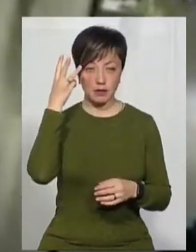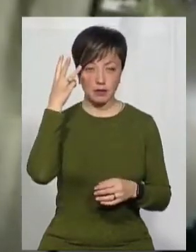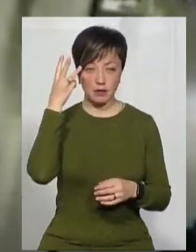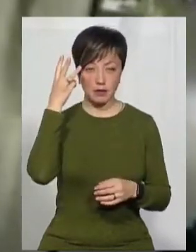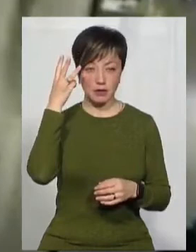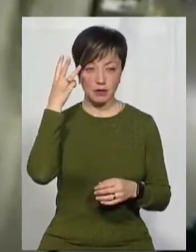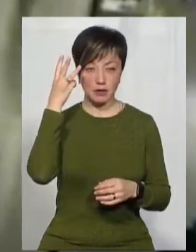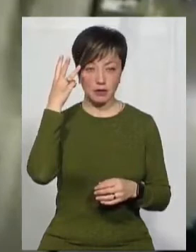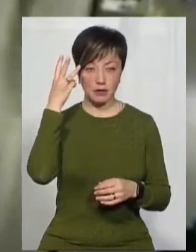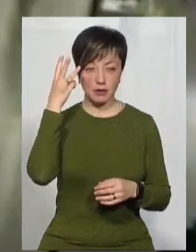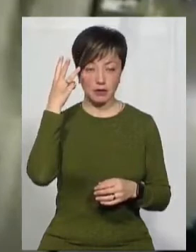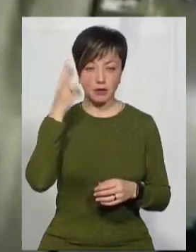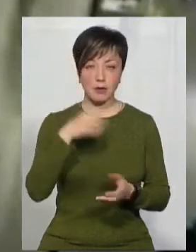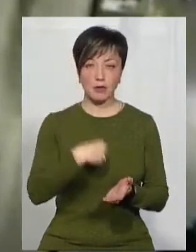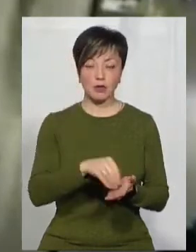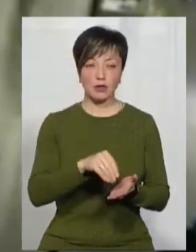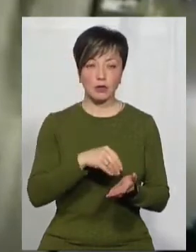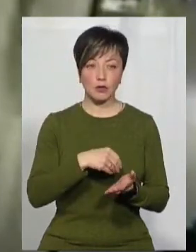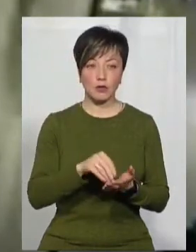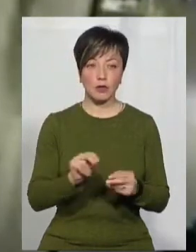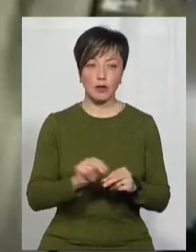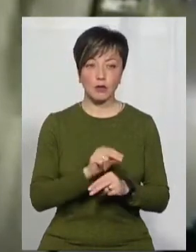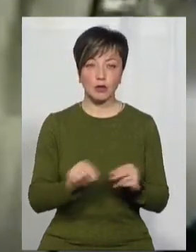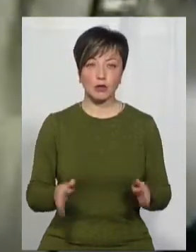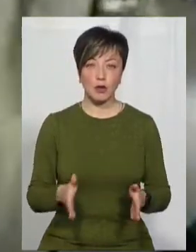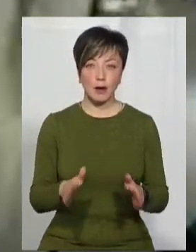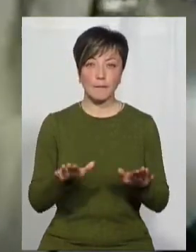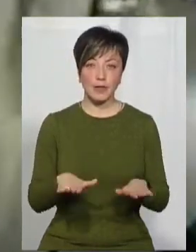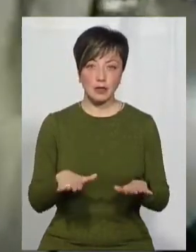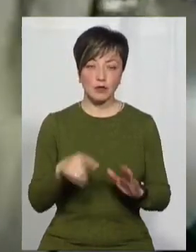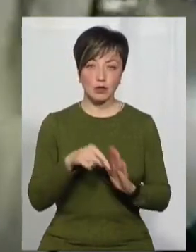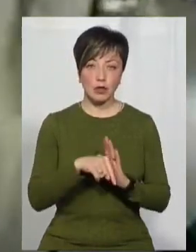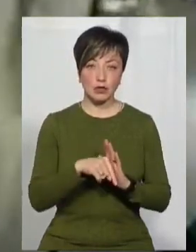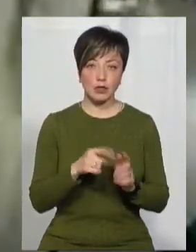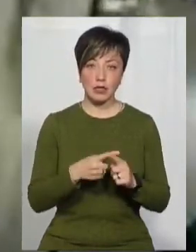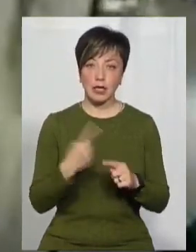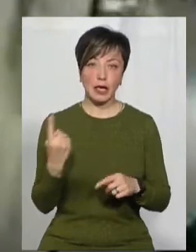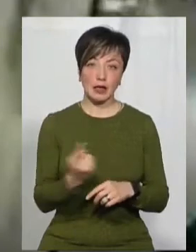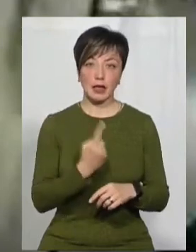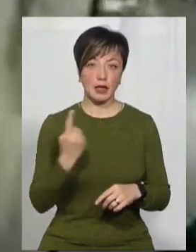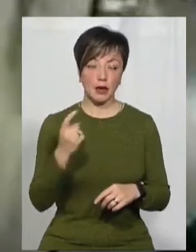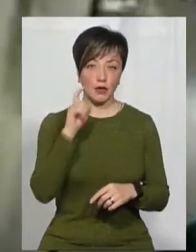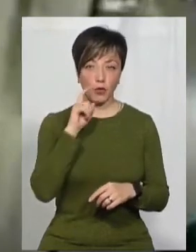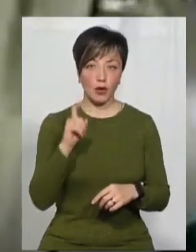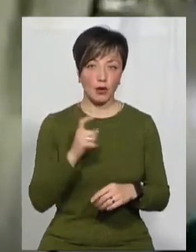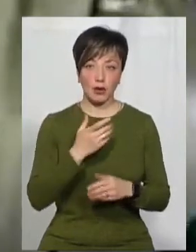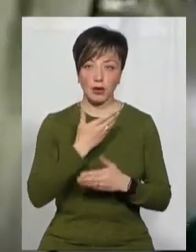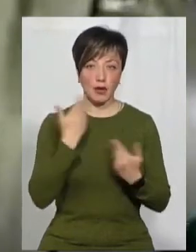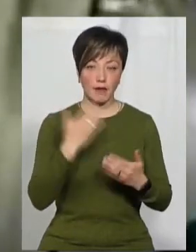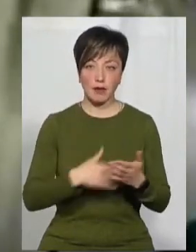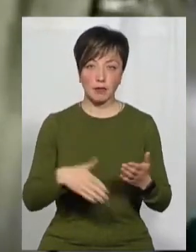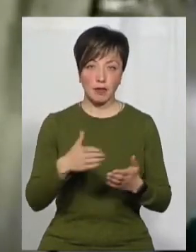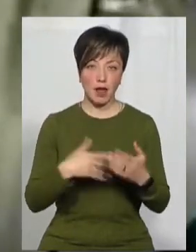за по закупівлях ремонтів доріг місцевого, це єдина в Україні, яка не